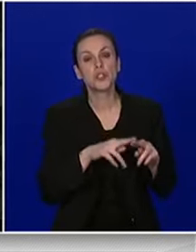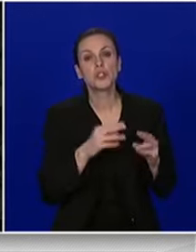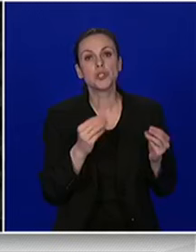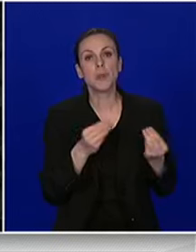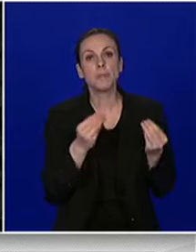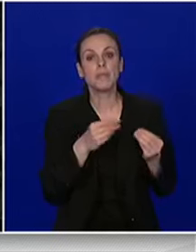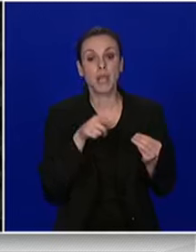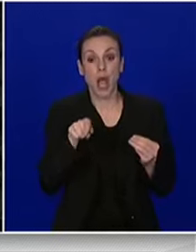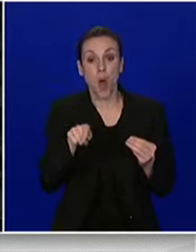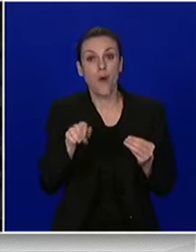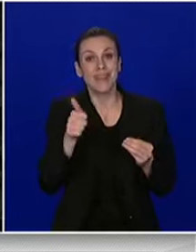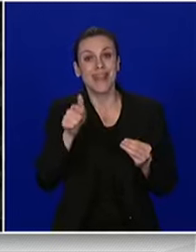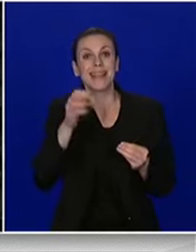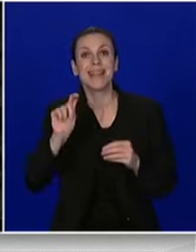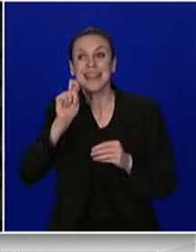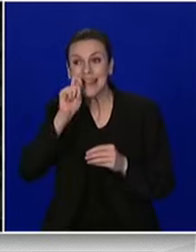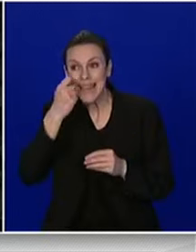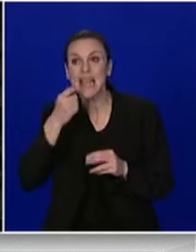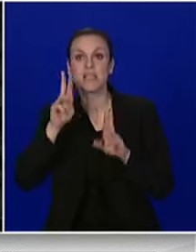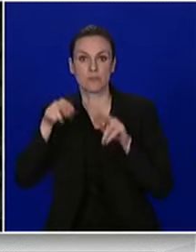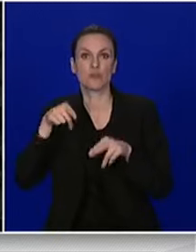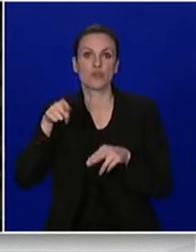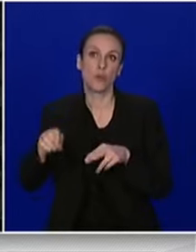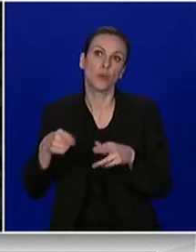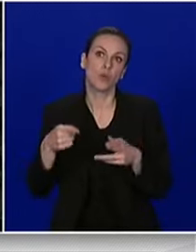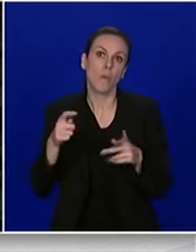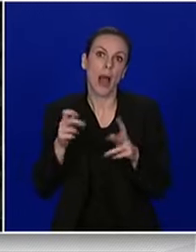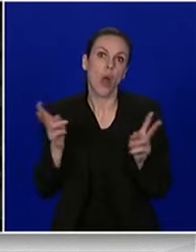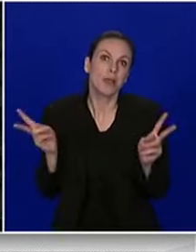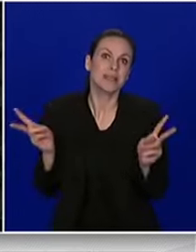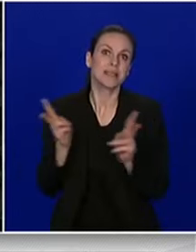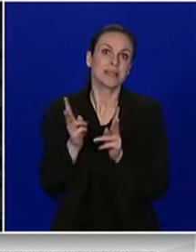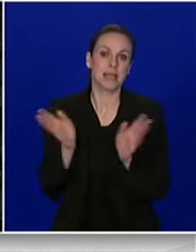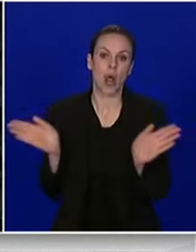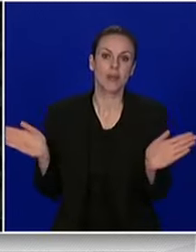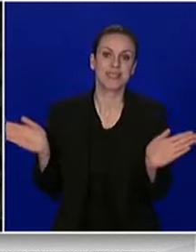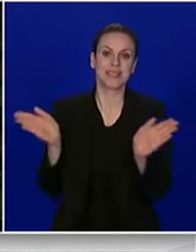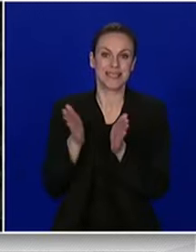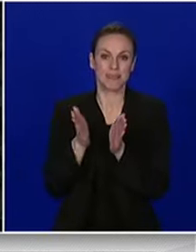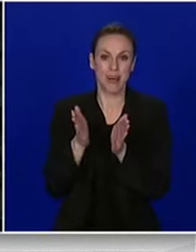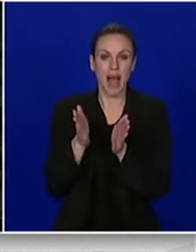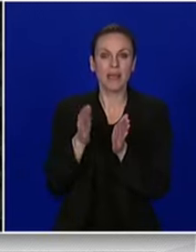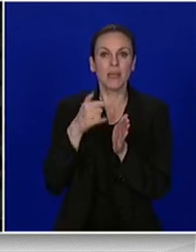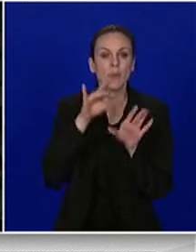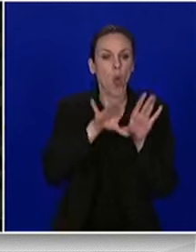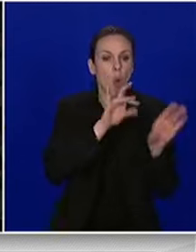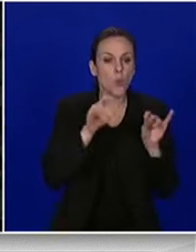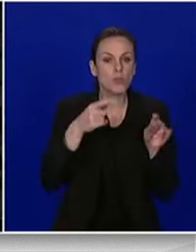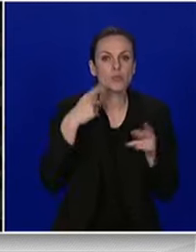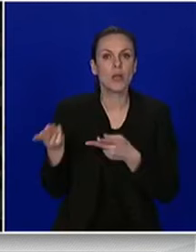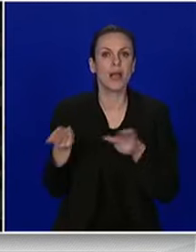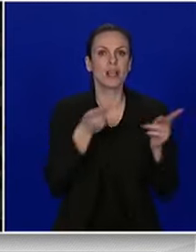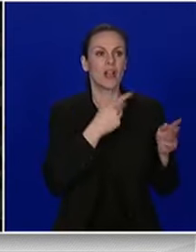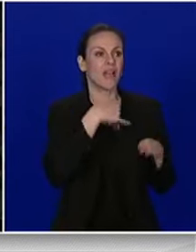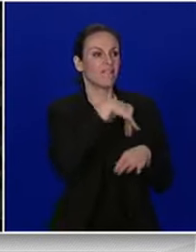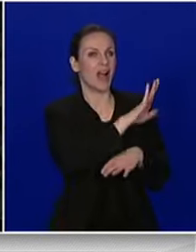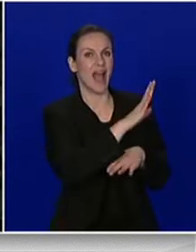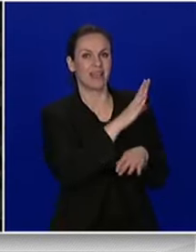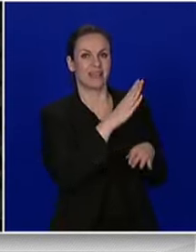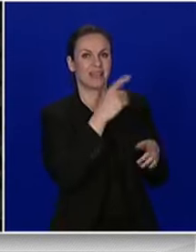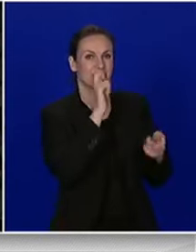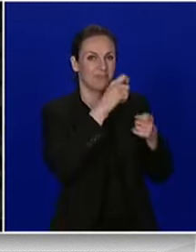testova s kojim ćemo možda moći barem suziti broj uzoraka koji se šalju na sekvenciranje. Ono